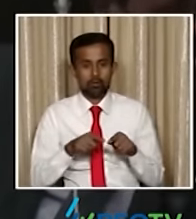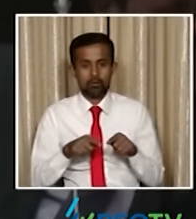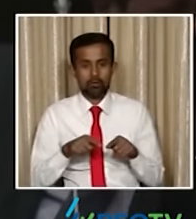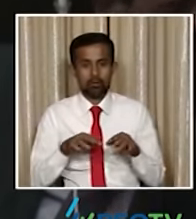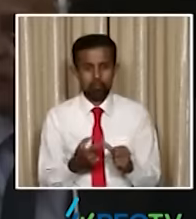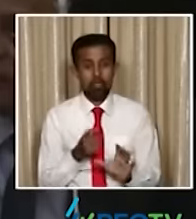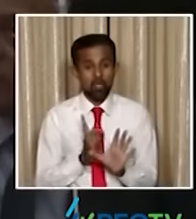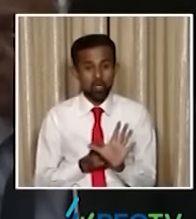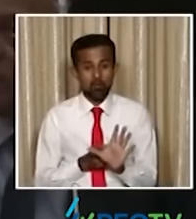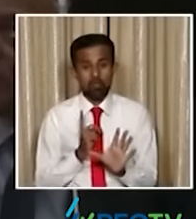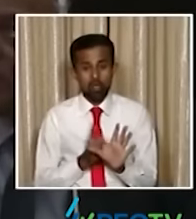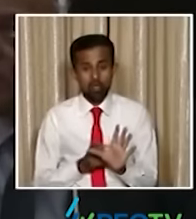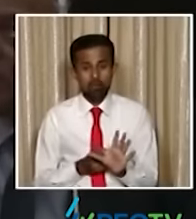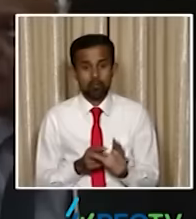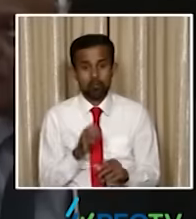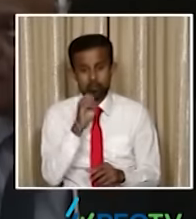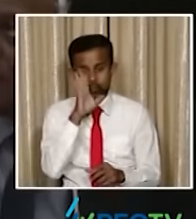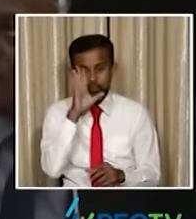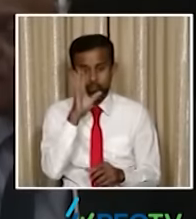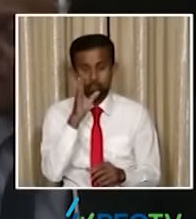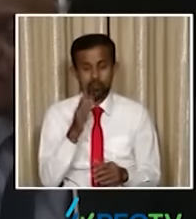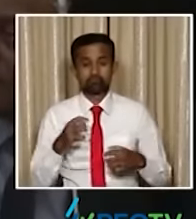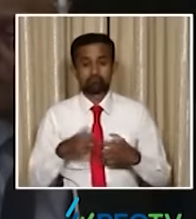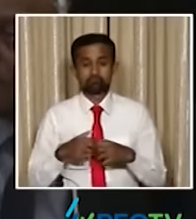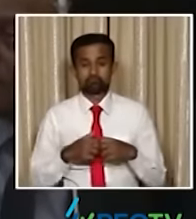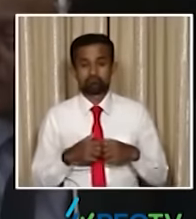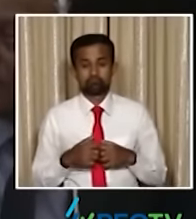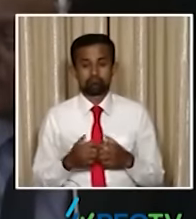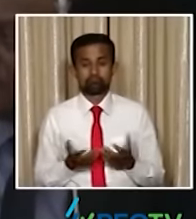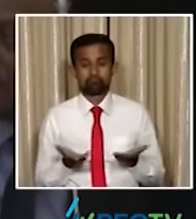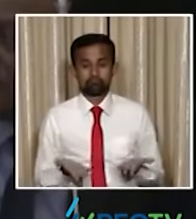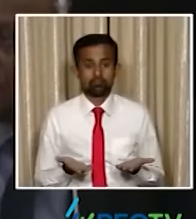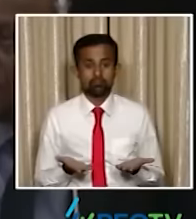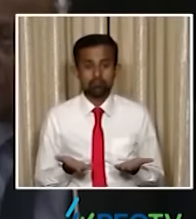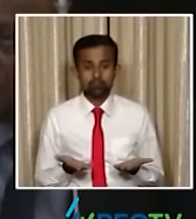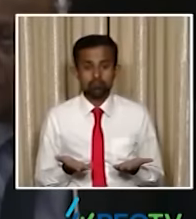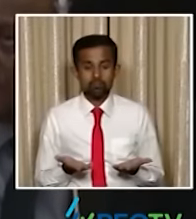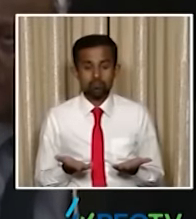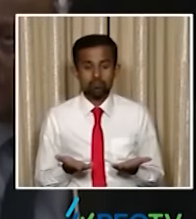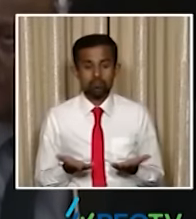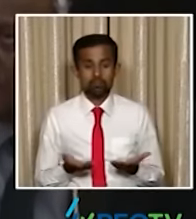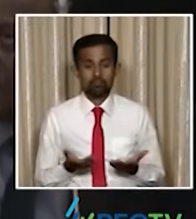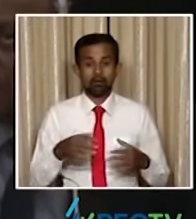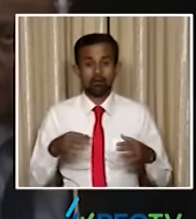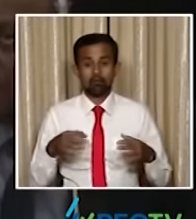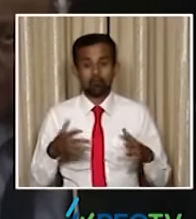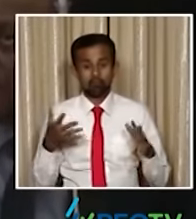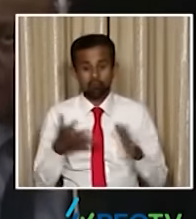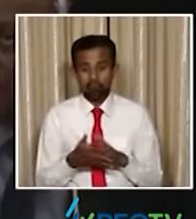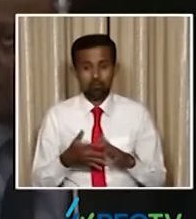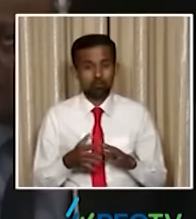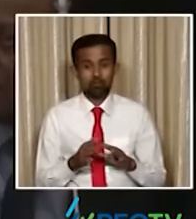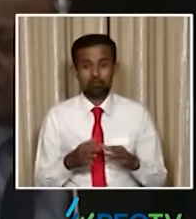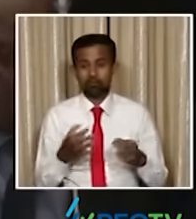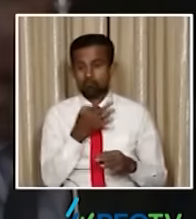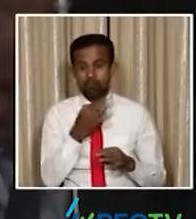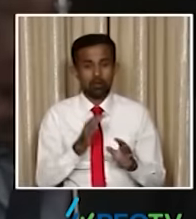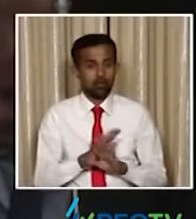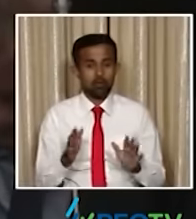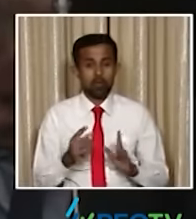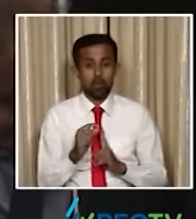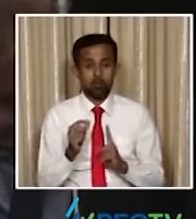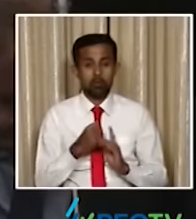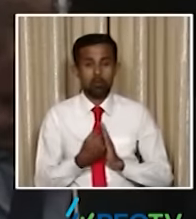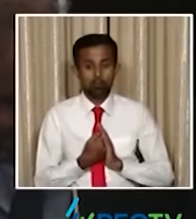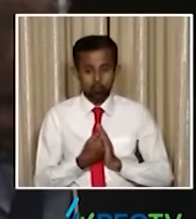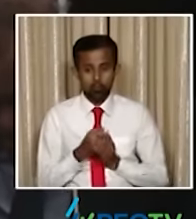කතා කරන්න බෑ. හැමදාම උදේට ඇති වී තිබෙන මේ දේවාලයේ නැටුම මේක දේවාලයක් කරන්න එපා. පාර්ලිමේන්තුවේ උත්තරීත බව අපි